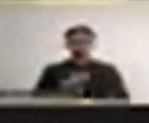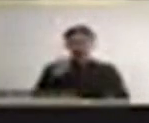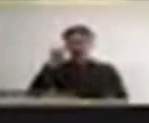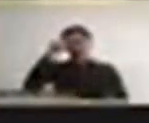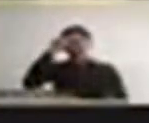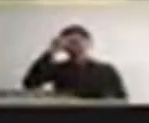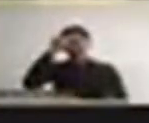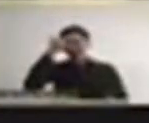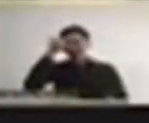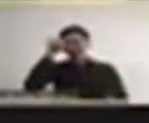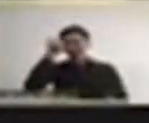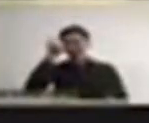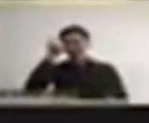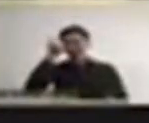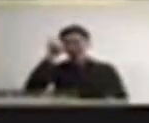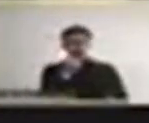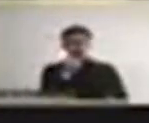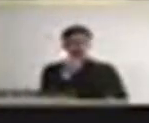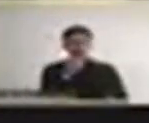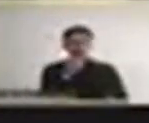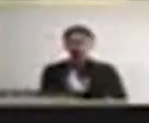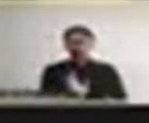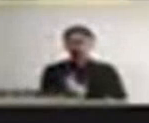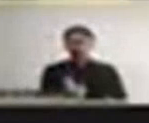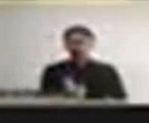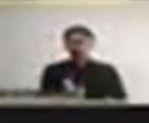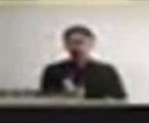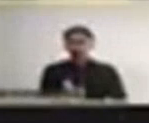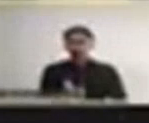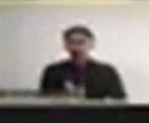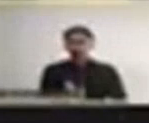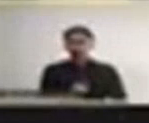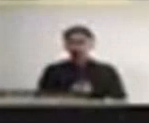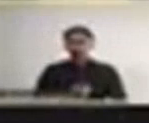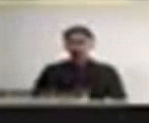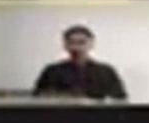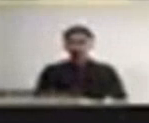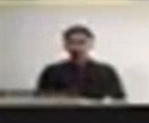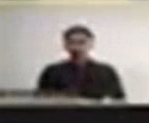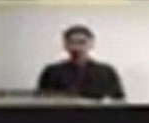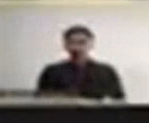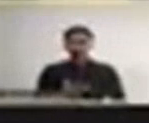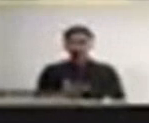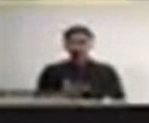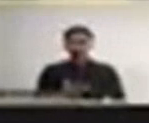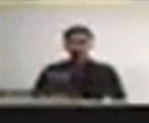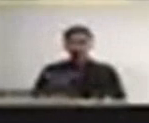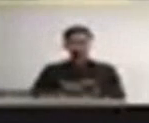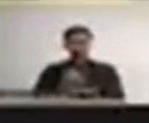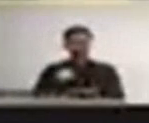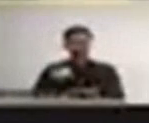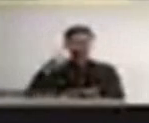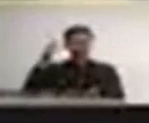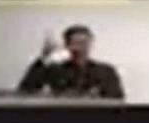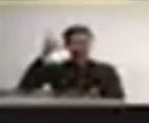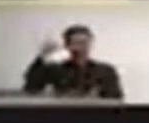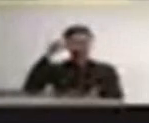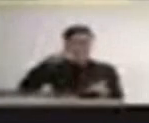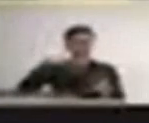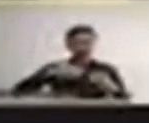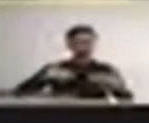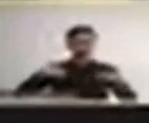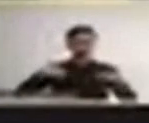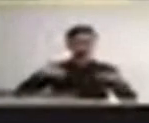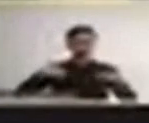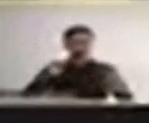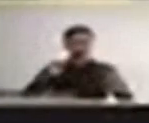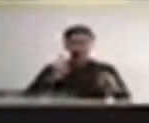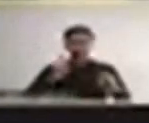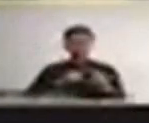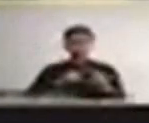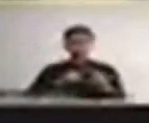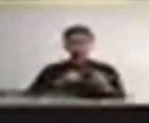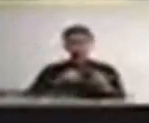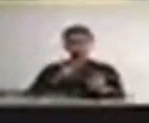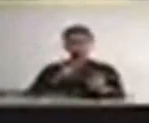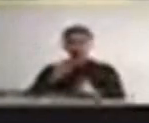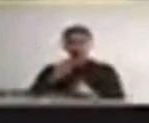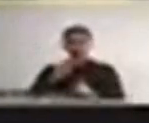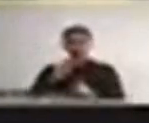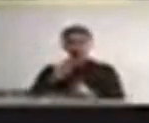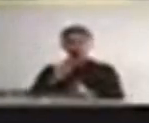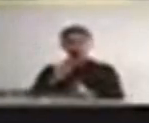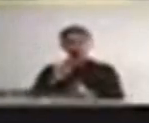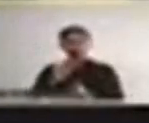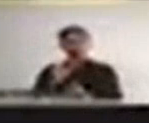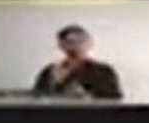tadi ya. Ini indikator untuk lifting restriction saya dapatkan dari Dinas Kesehatan. Ini yang satu reproduction numbers. Jadi